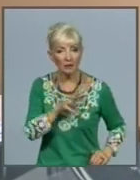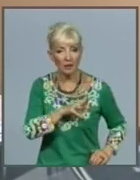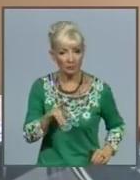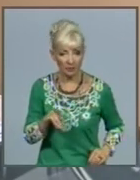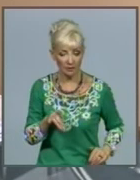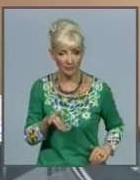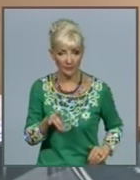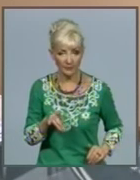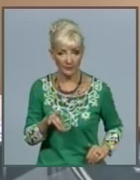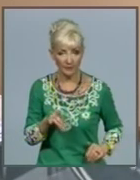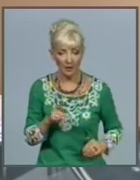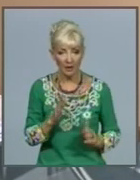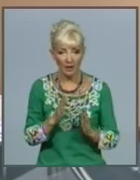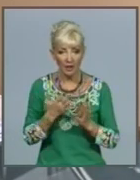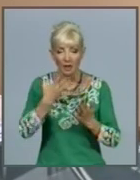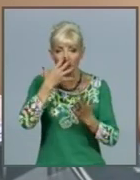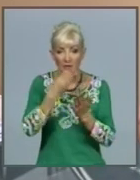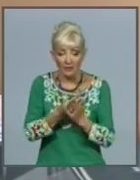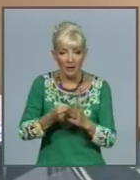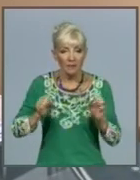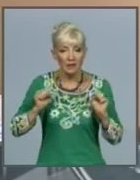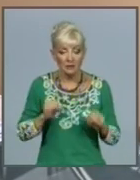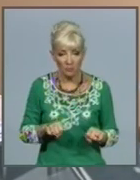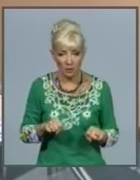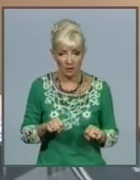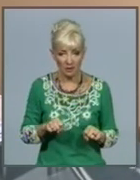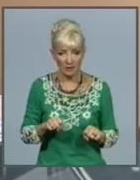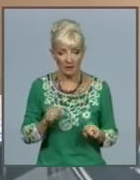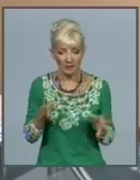розпорошуємо свої можливості щодо співфінансування